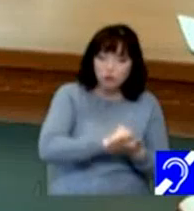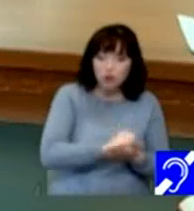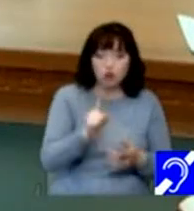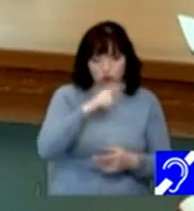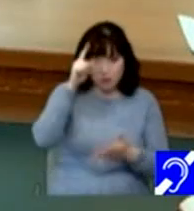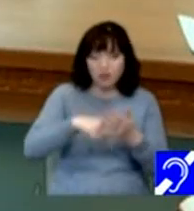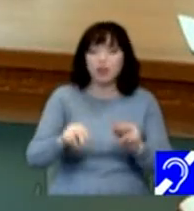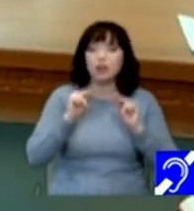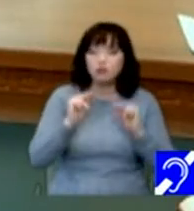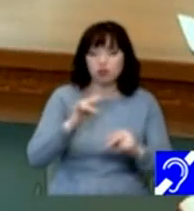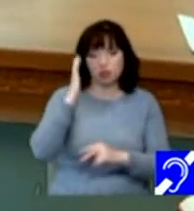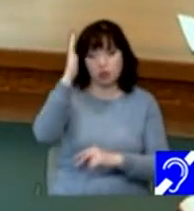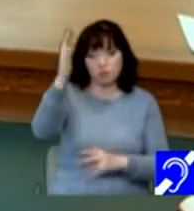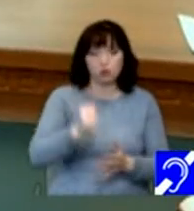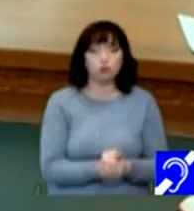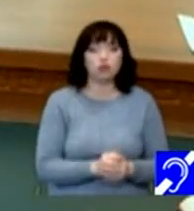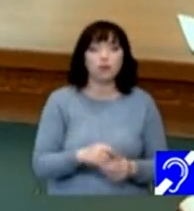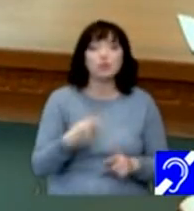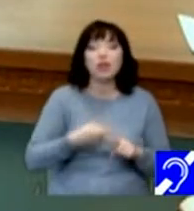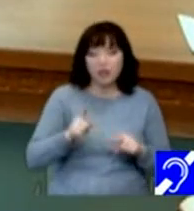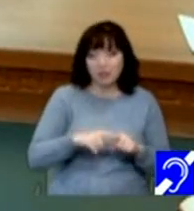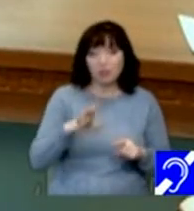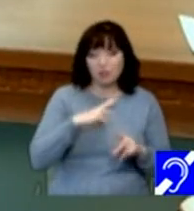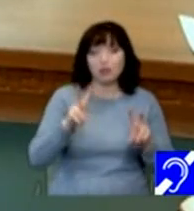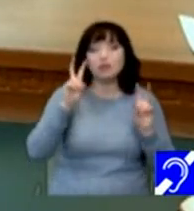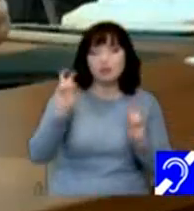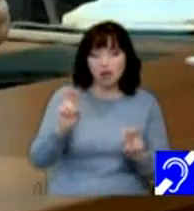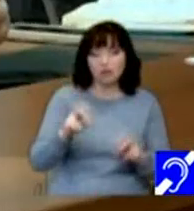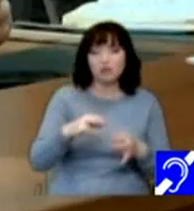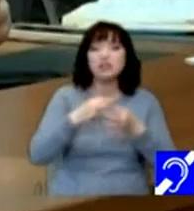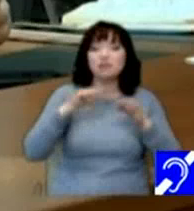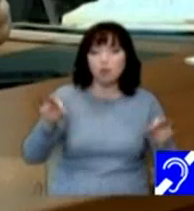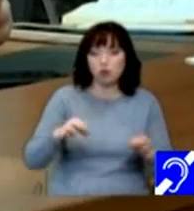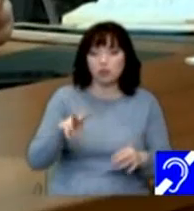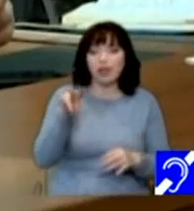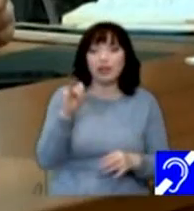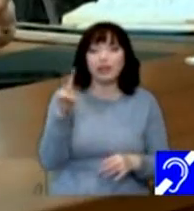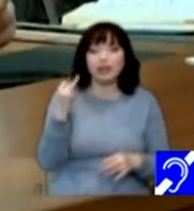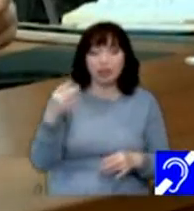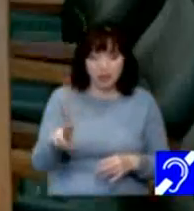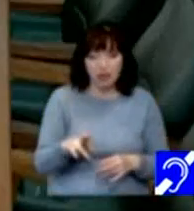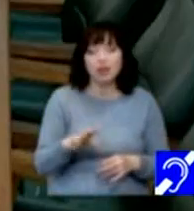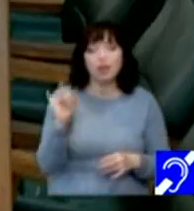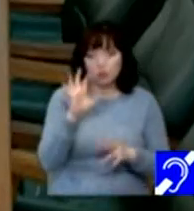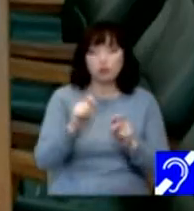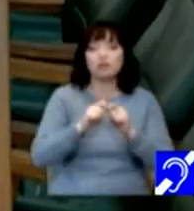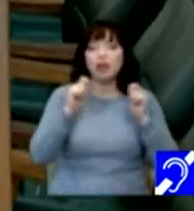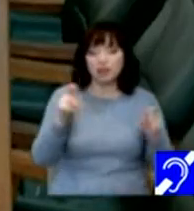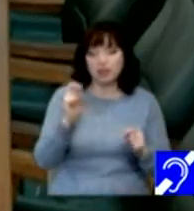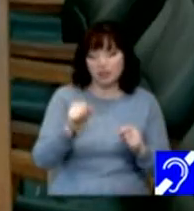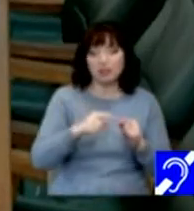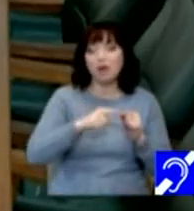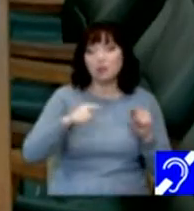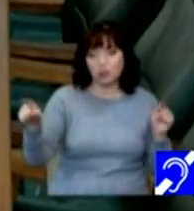comun. Postul de televiziune din cadrul USM a fost denumit Unda Liberă și urmează să fie lansat în câteva luni. Produsele mediatice